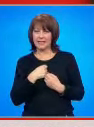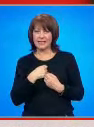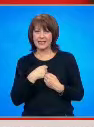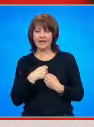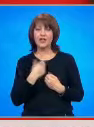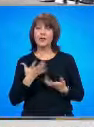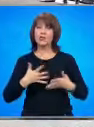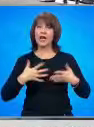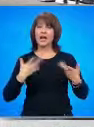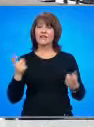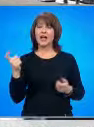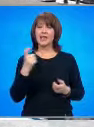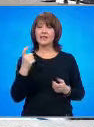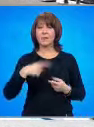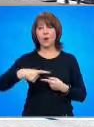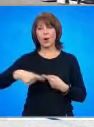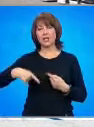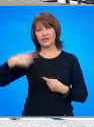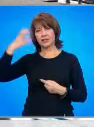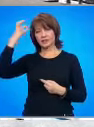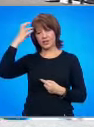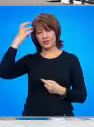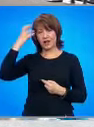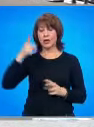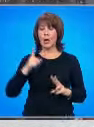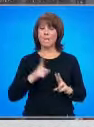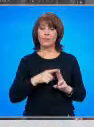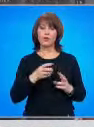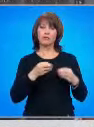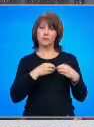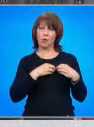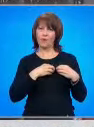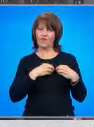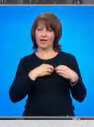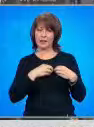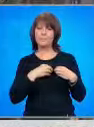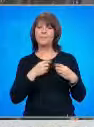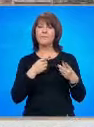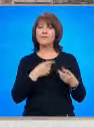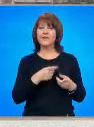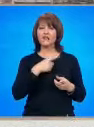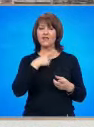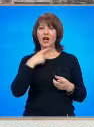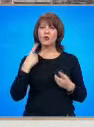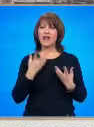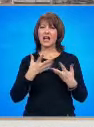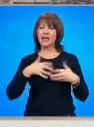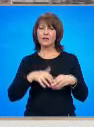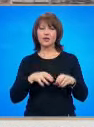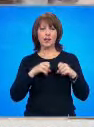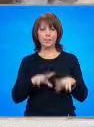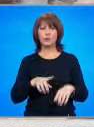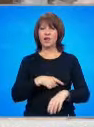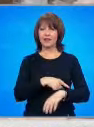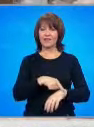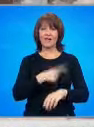по-слабо развитите страни. Владимир Путин изрази увереност, че първи блок на турската ядрена централа Акую по руска технология ще бъде пуснат на време